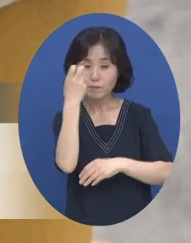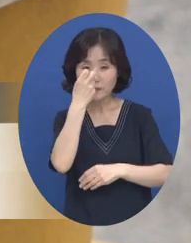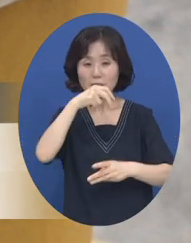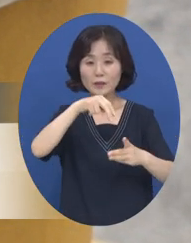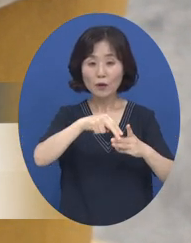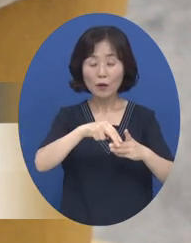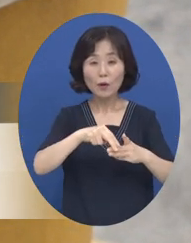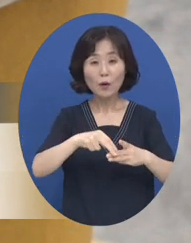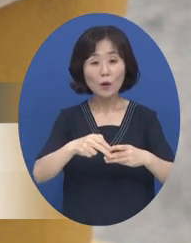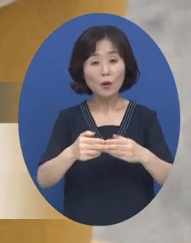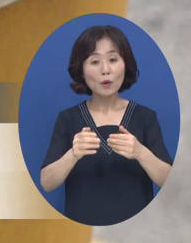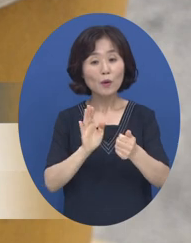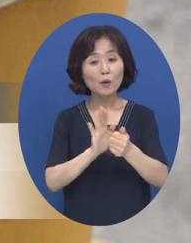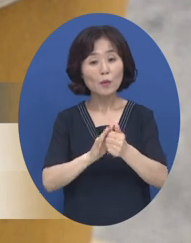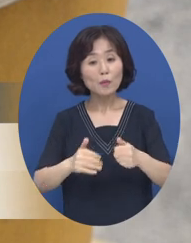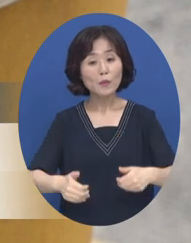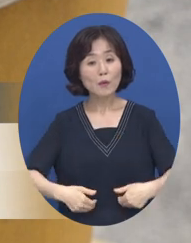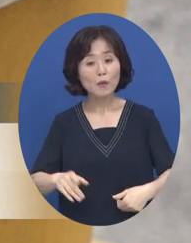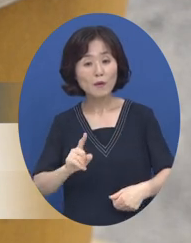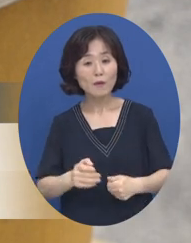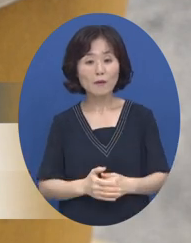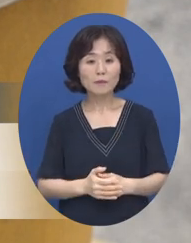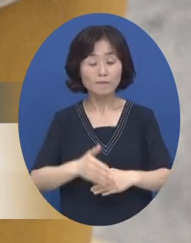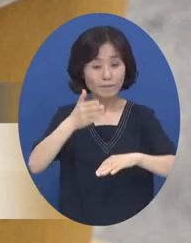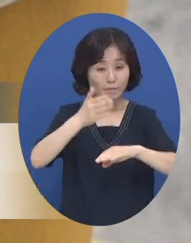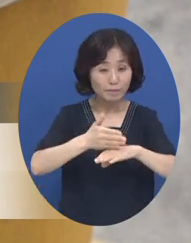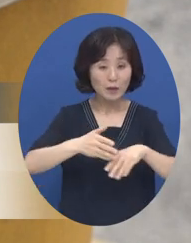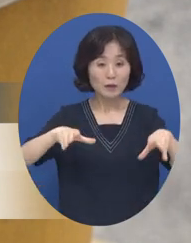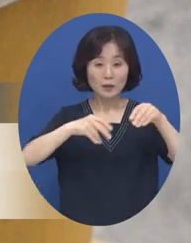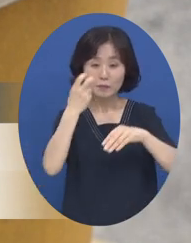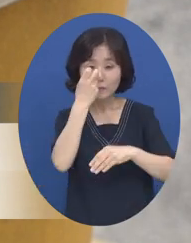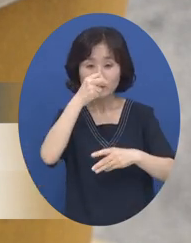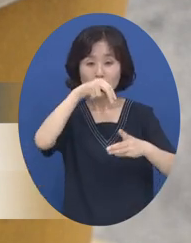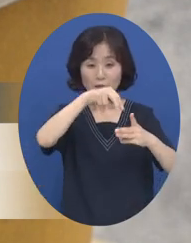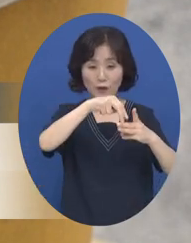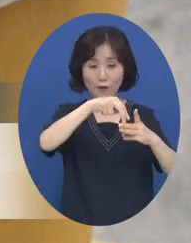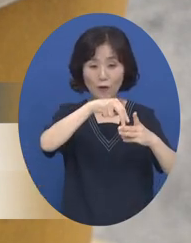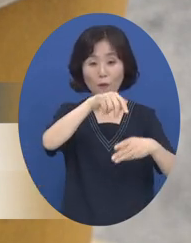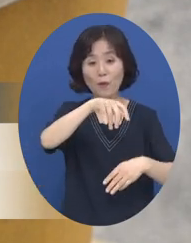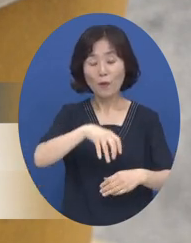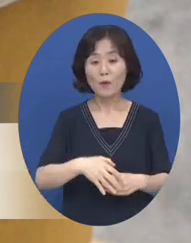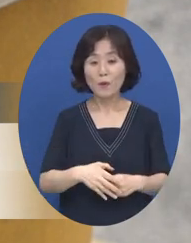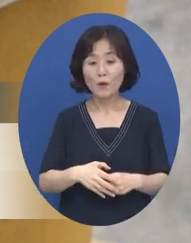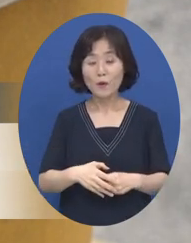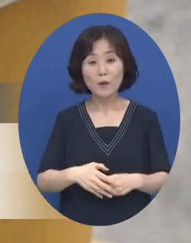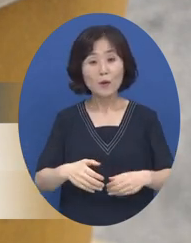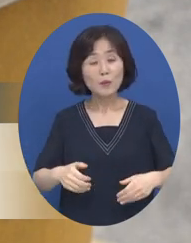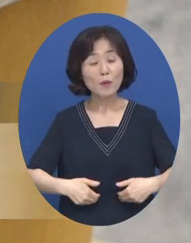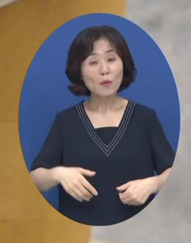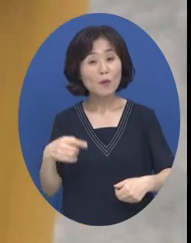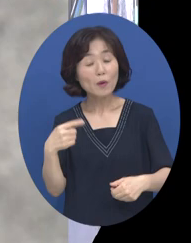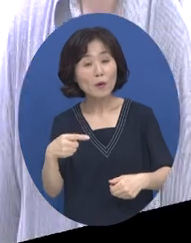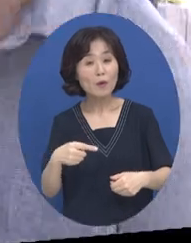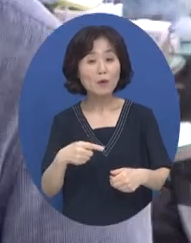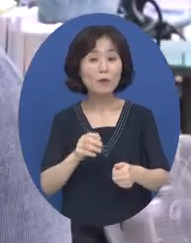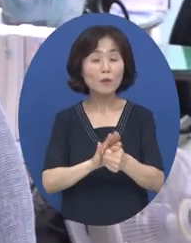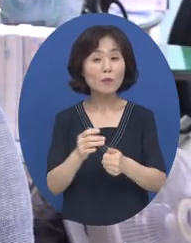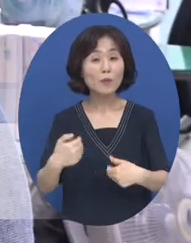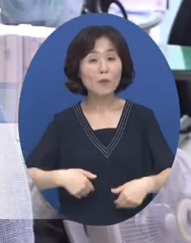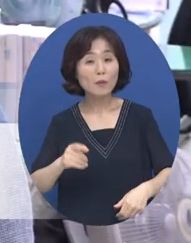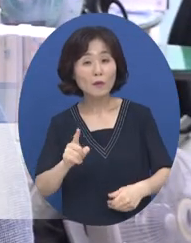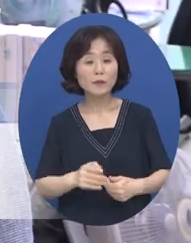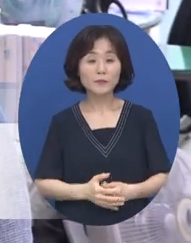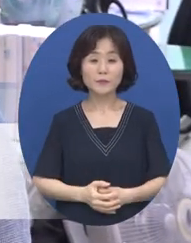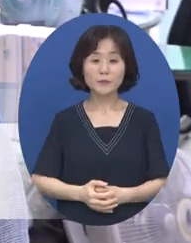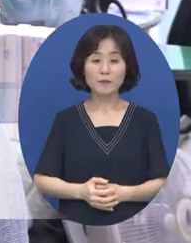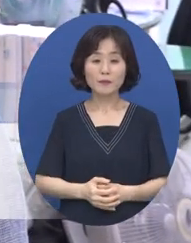도와드릴까요? CCTV 통화 감사합니다. 통화 관리센터입니다. 무엇을 도와드릴까요?